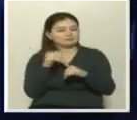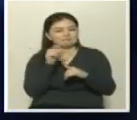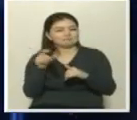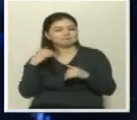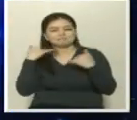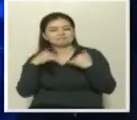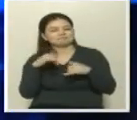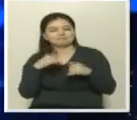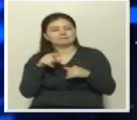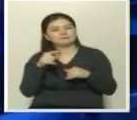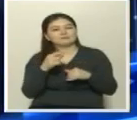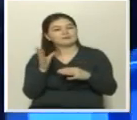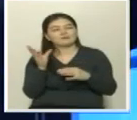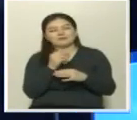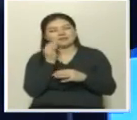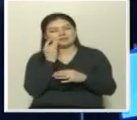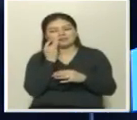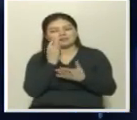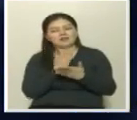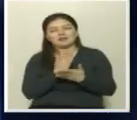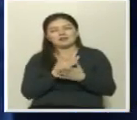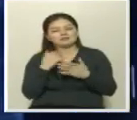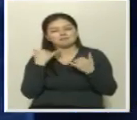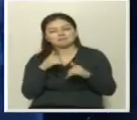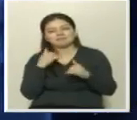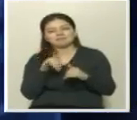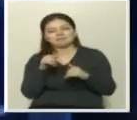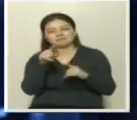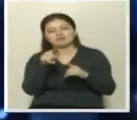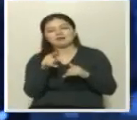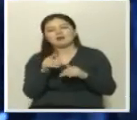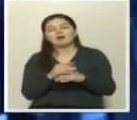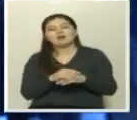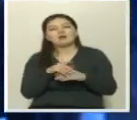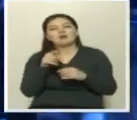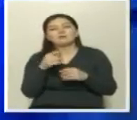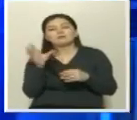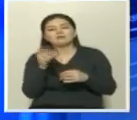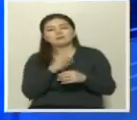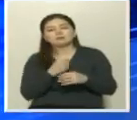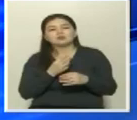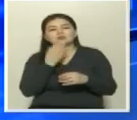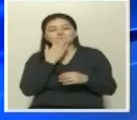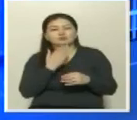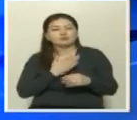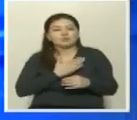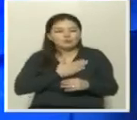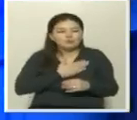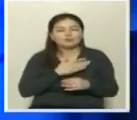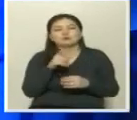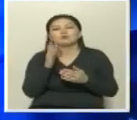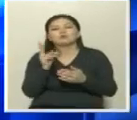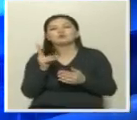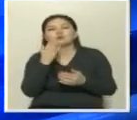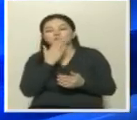куклы и за этим искусством стоят настоящие артисты у которых есть желание творить в этом направлении и любовь к этому делу в областном